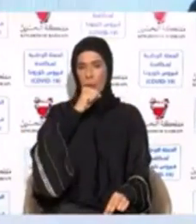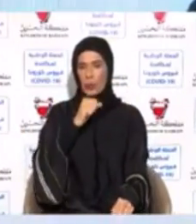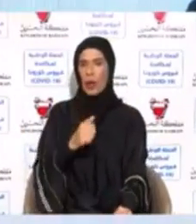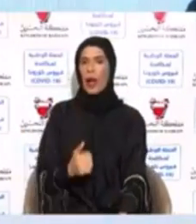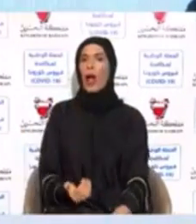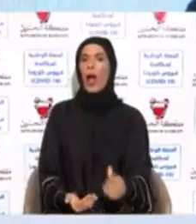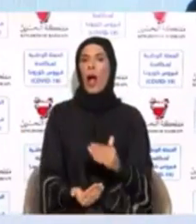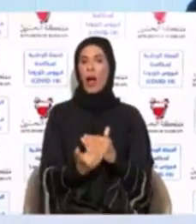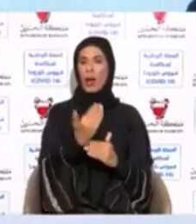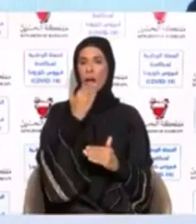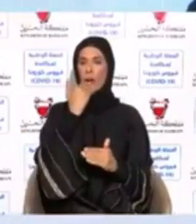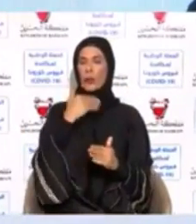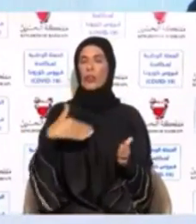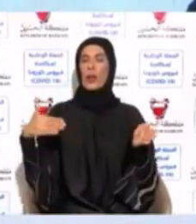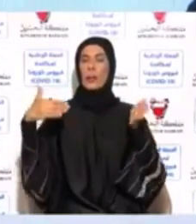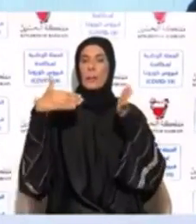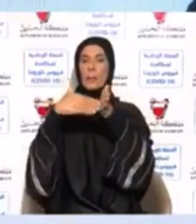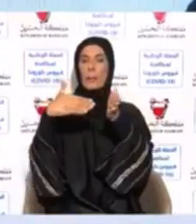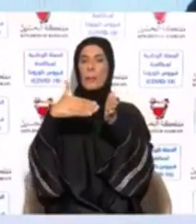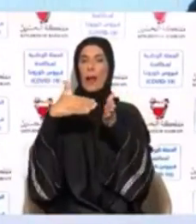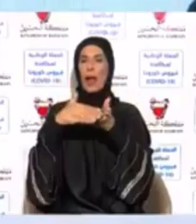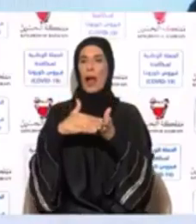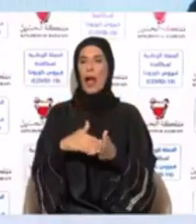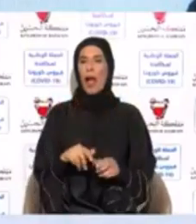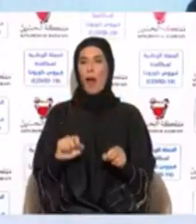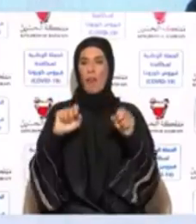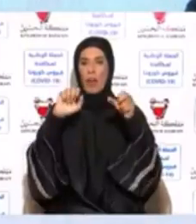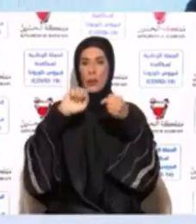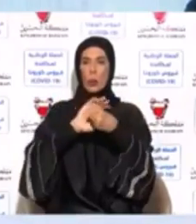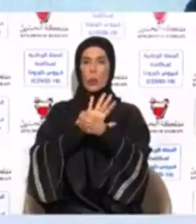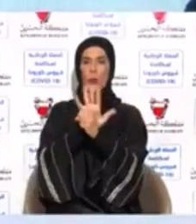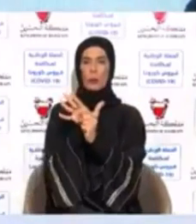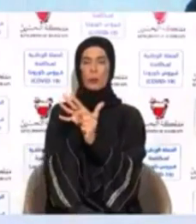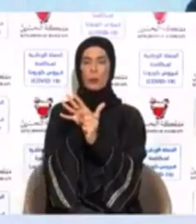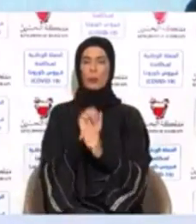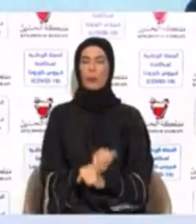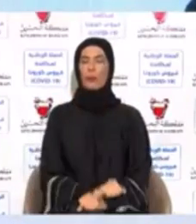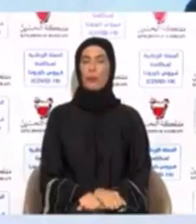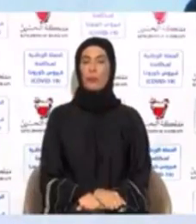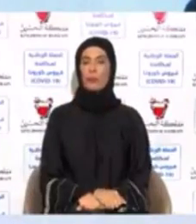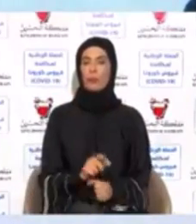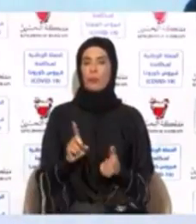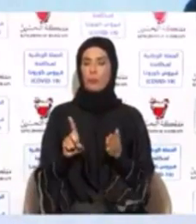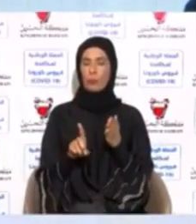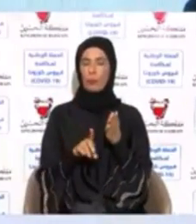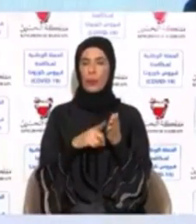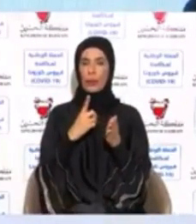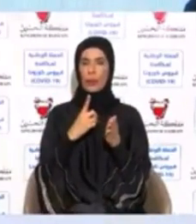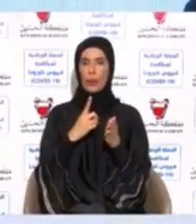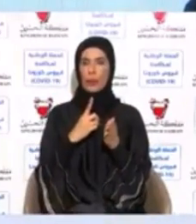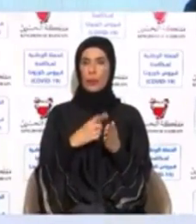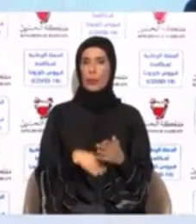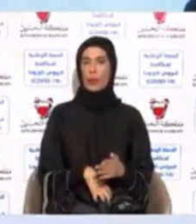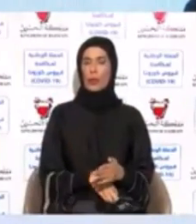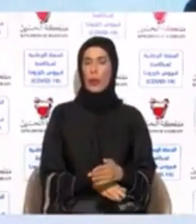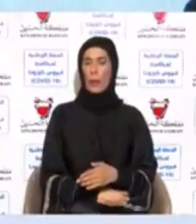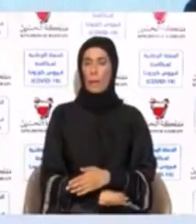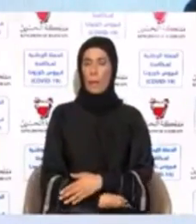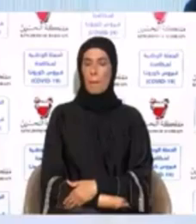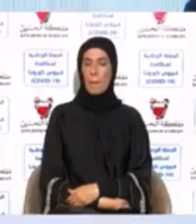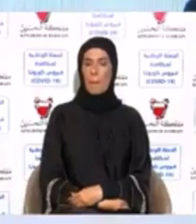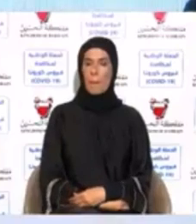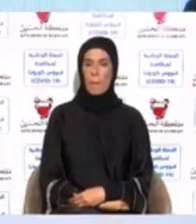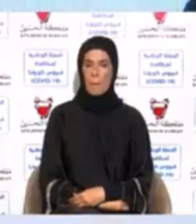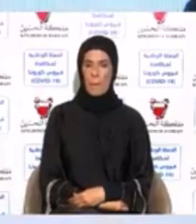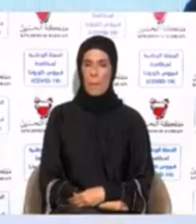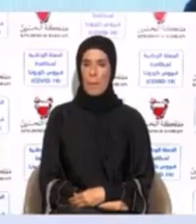آخر المستجدات لفيروس الكوفيد 19. طبعا في البداية مثل ما تفضلوا سعد